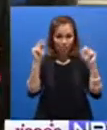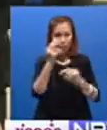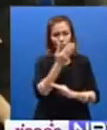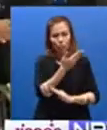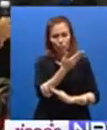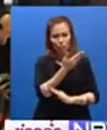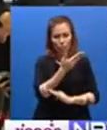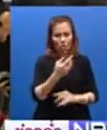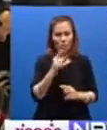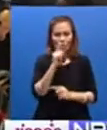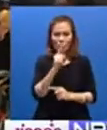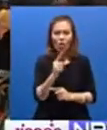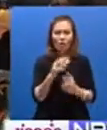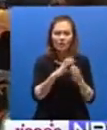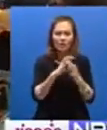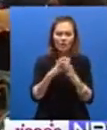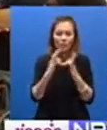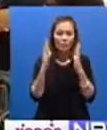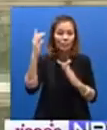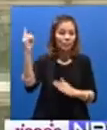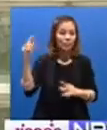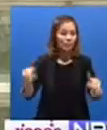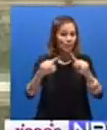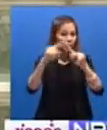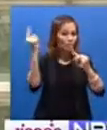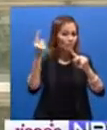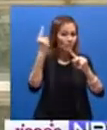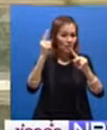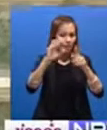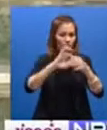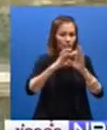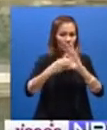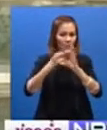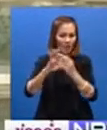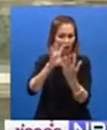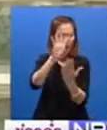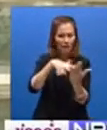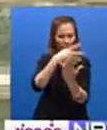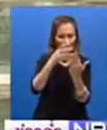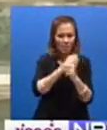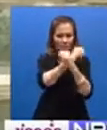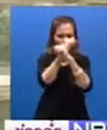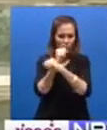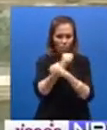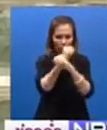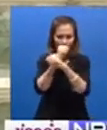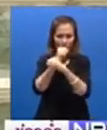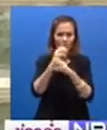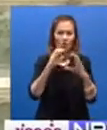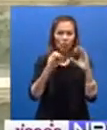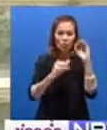กำชับให้กระทรวงการท่องเที่ยวและกีฬามีมาตรการการดูแลนักท่องเที่ยวให้ได้รับความปลอดภัยอย่างชัดเจน